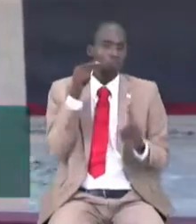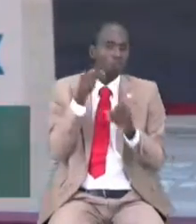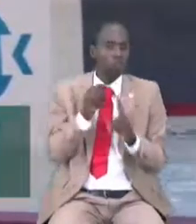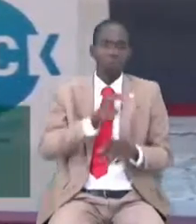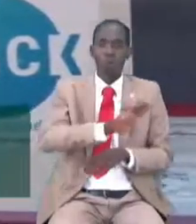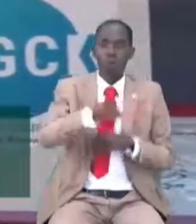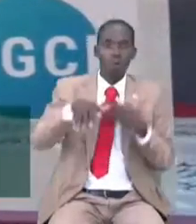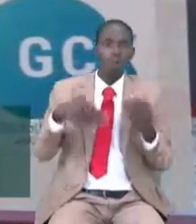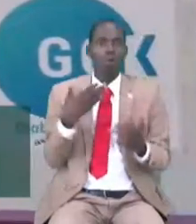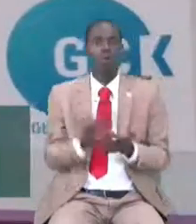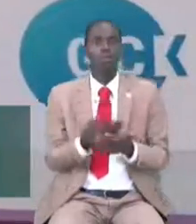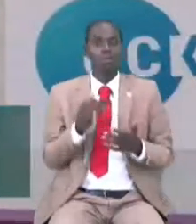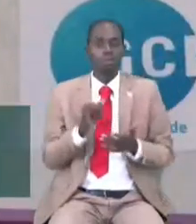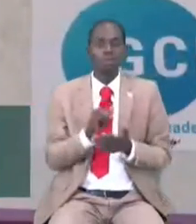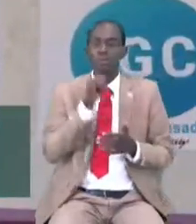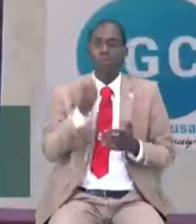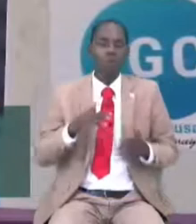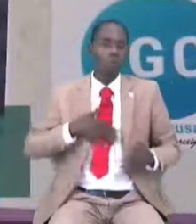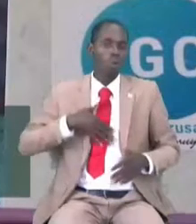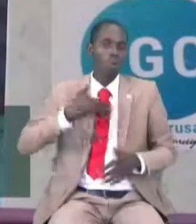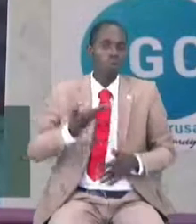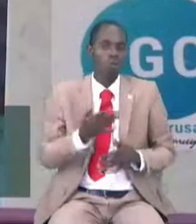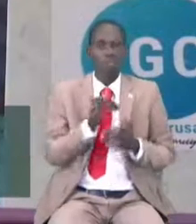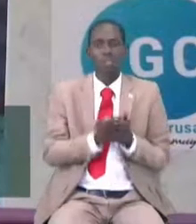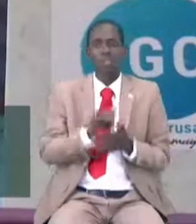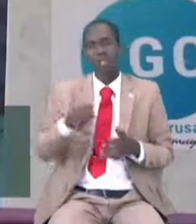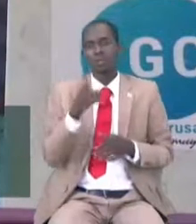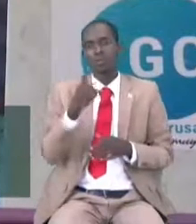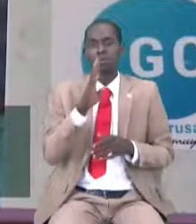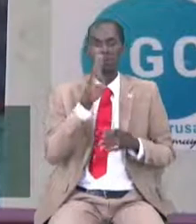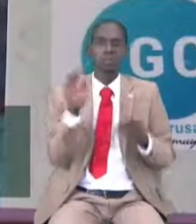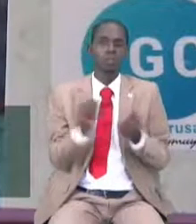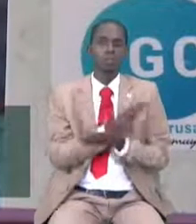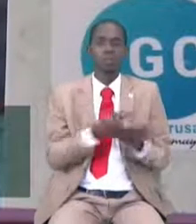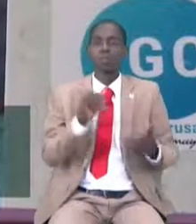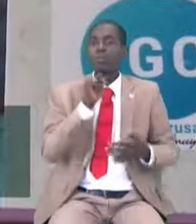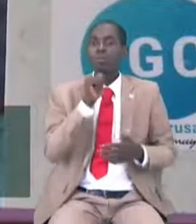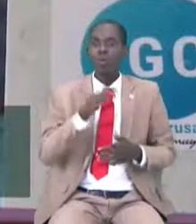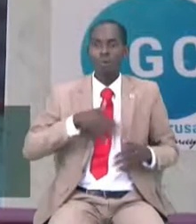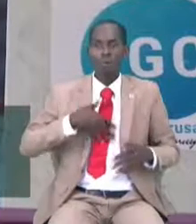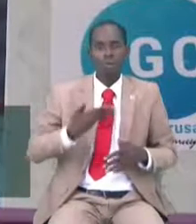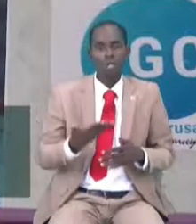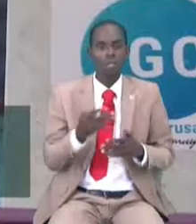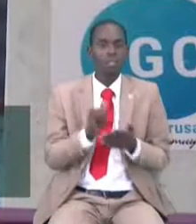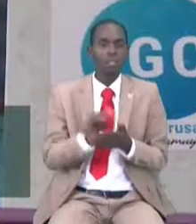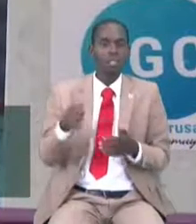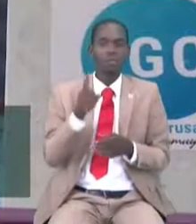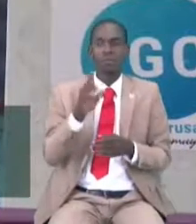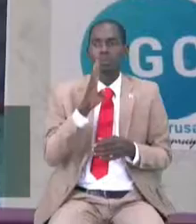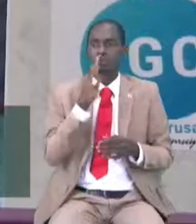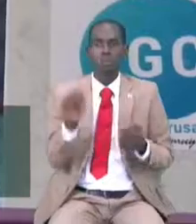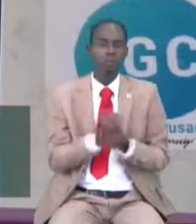patience envers vous, ne voulant pas qu'aucun périsse. Ne voulant pas que Ninive